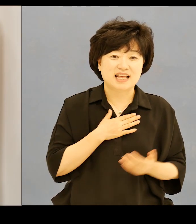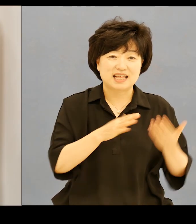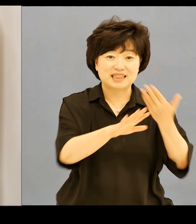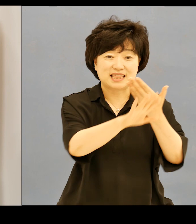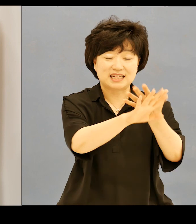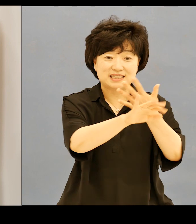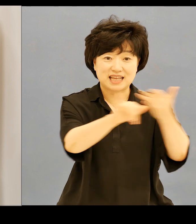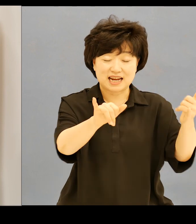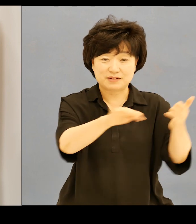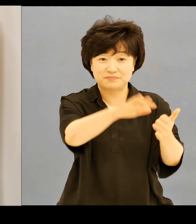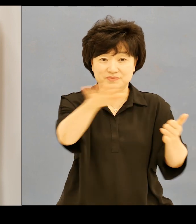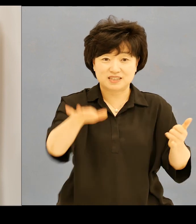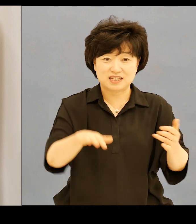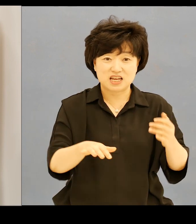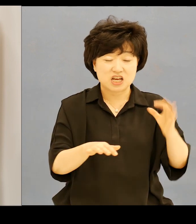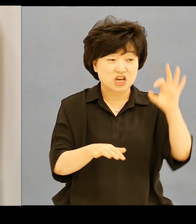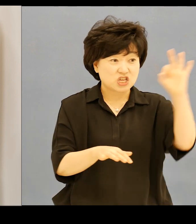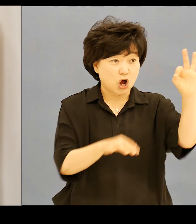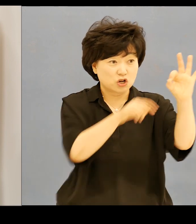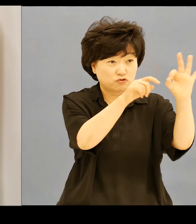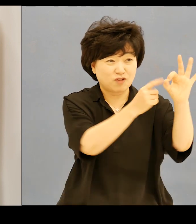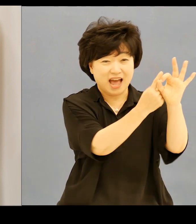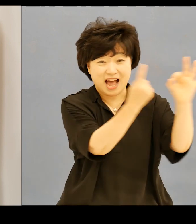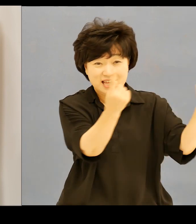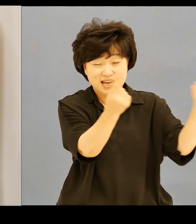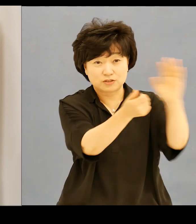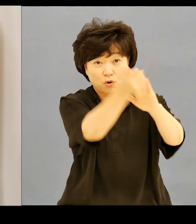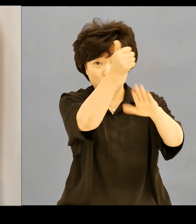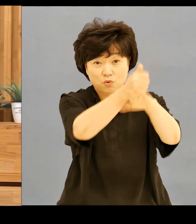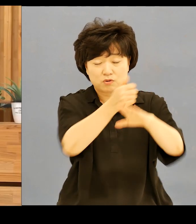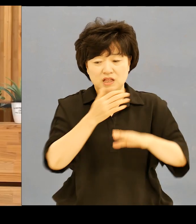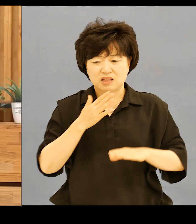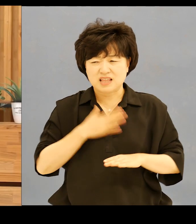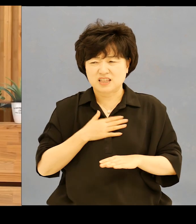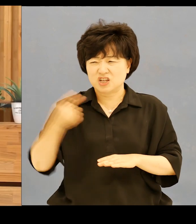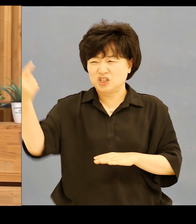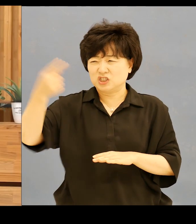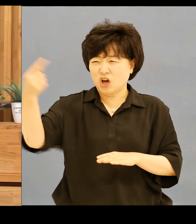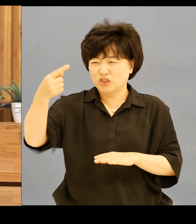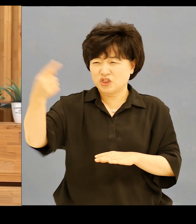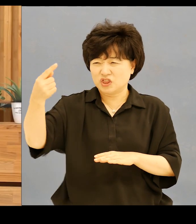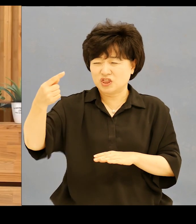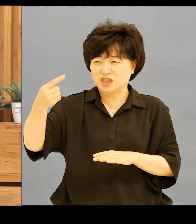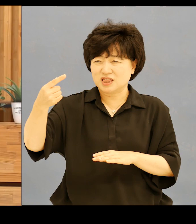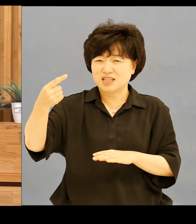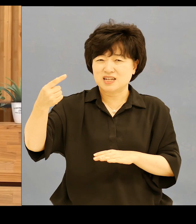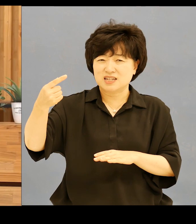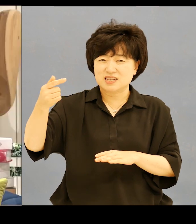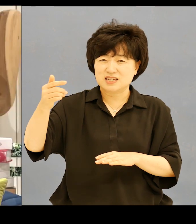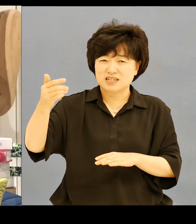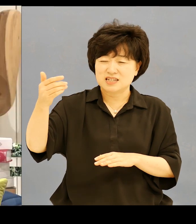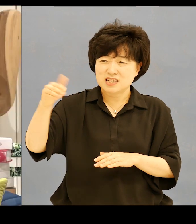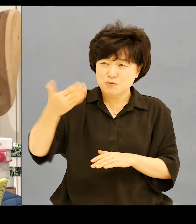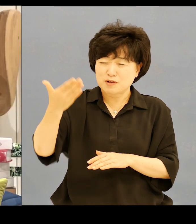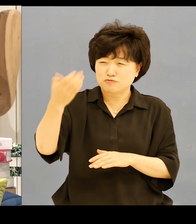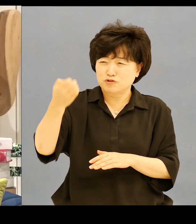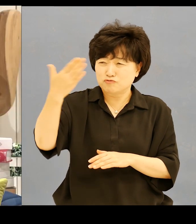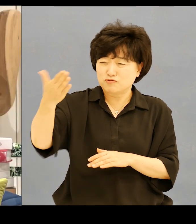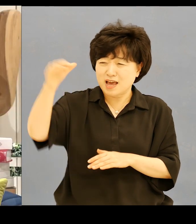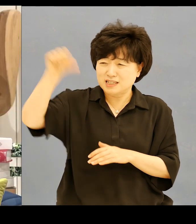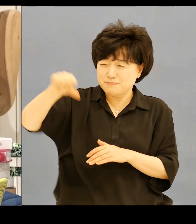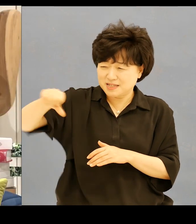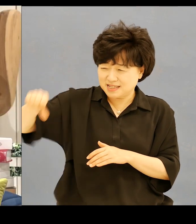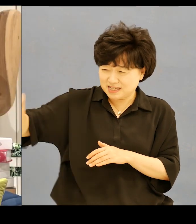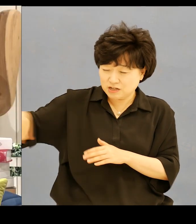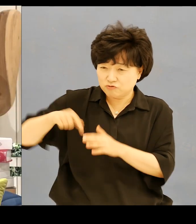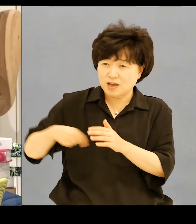남들이 뭐 열 중에 하나를 성공하면 전 천 중에 하나거든요. 그렇겠죠. 그래서 사실 이 손톱 깎는 것도